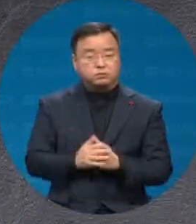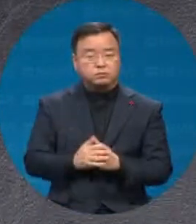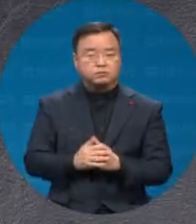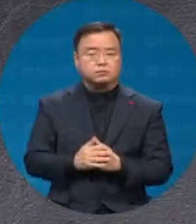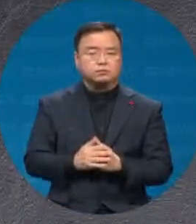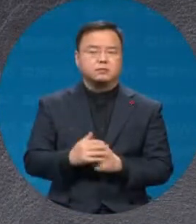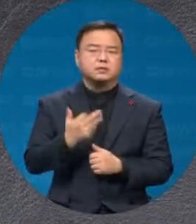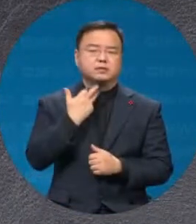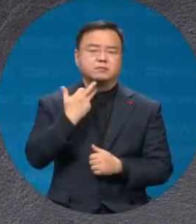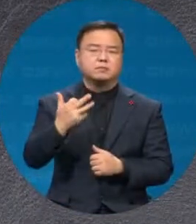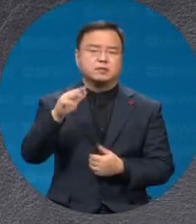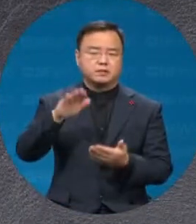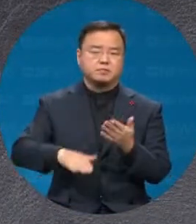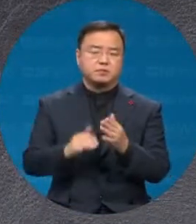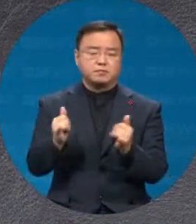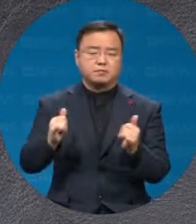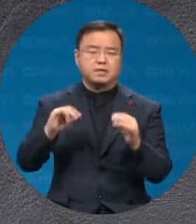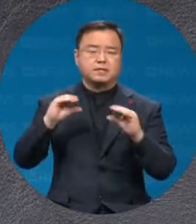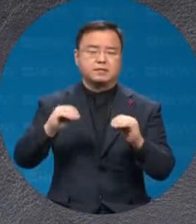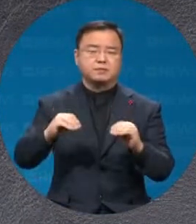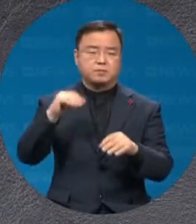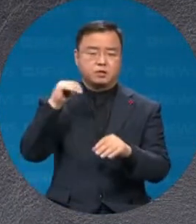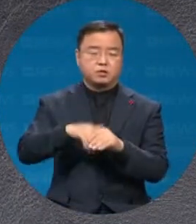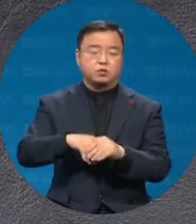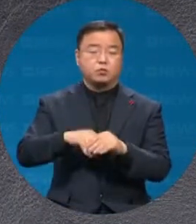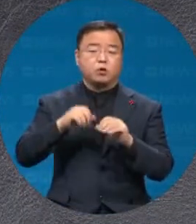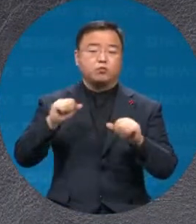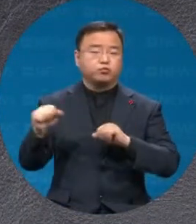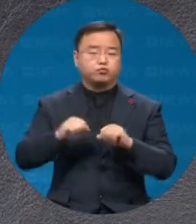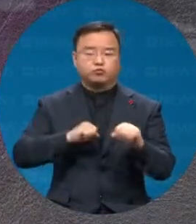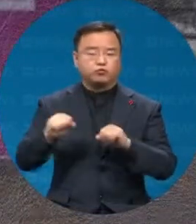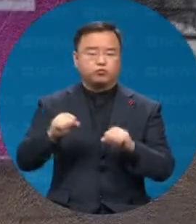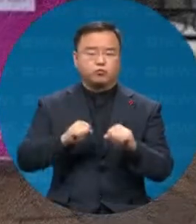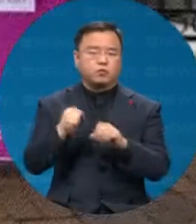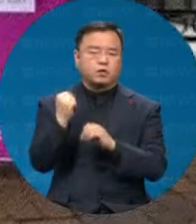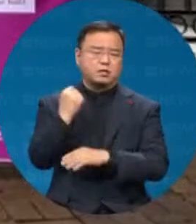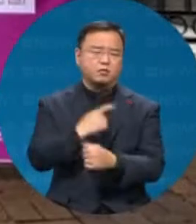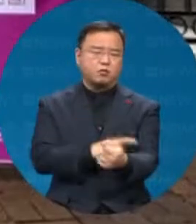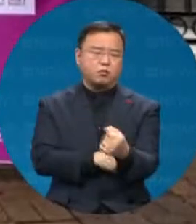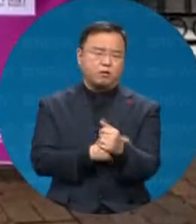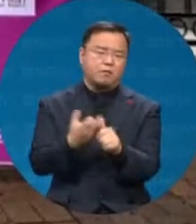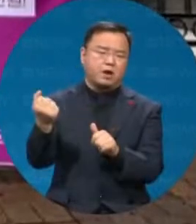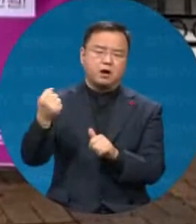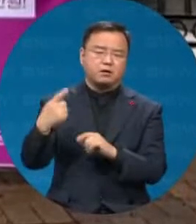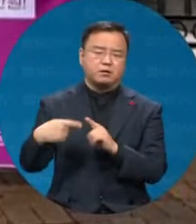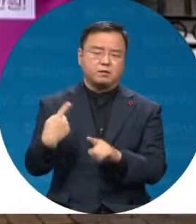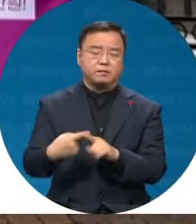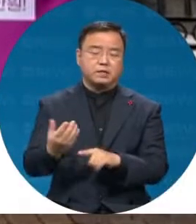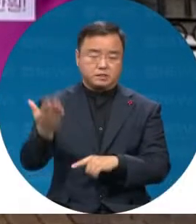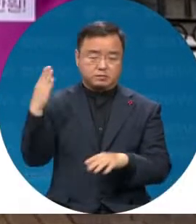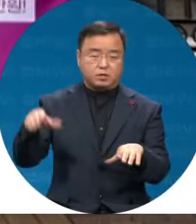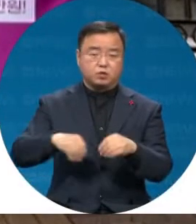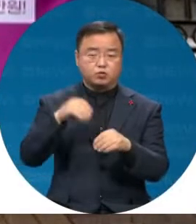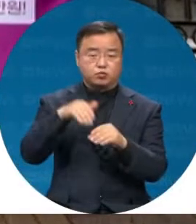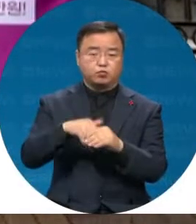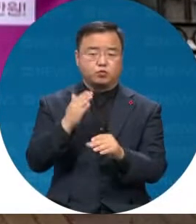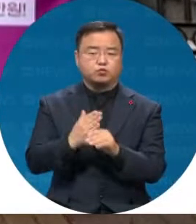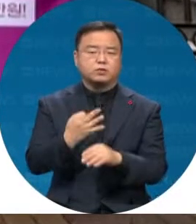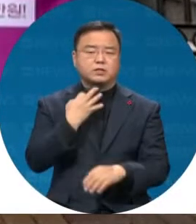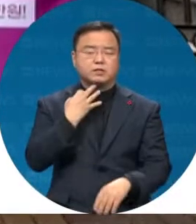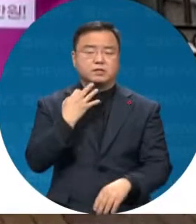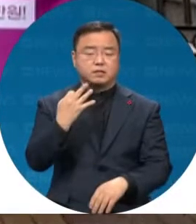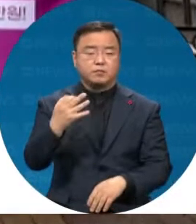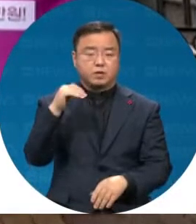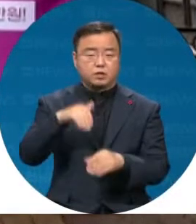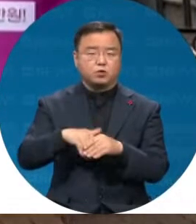만 18세 미만의 겐 금지된 선거 운동도 빼앗긴 기본권 입니다 지난 총선 때 14살의 나이로 선거